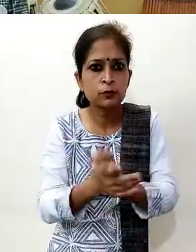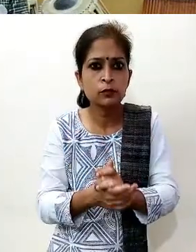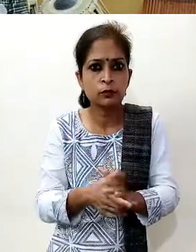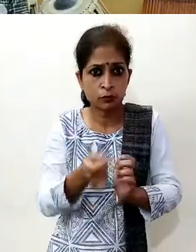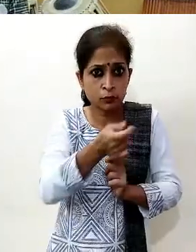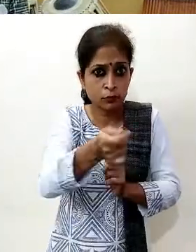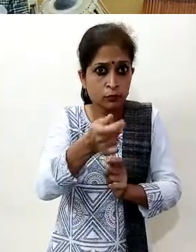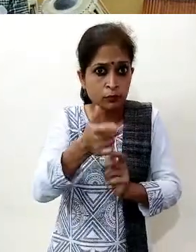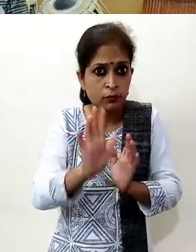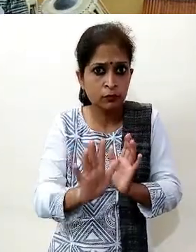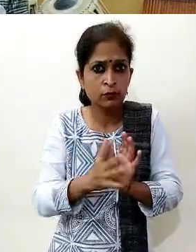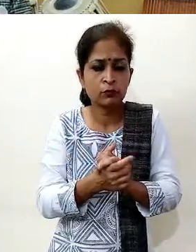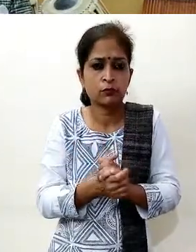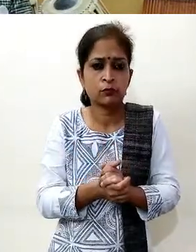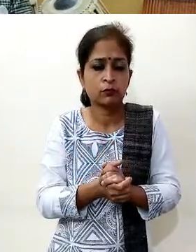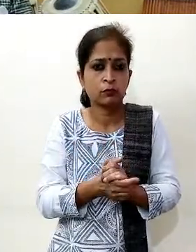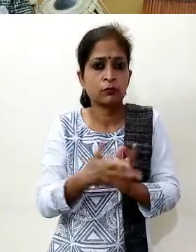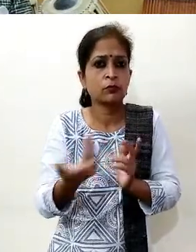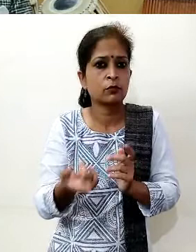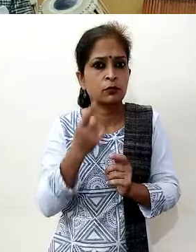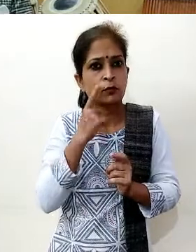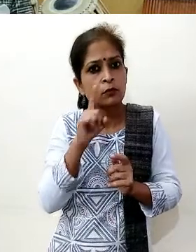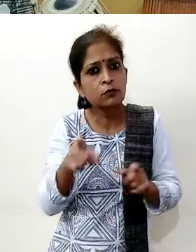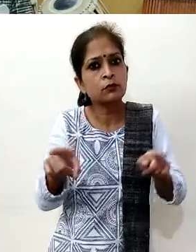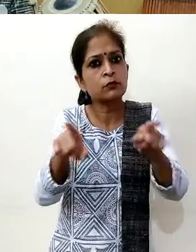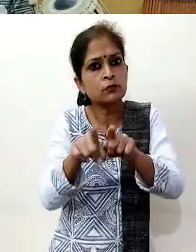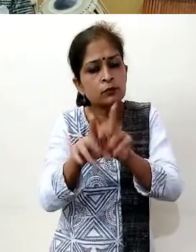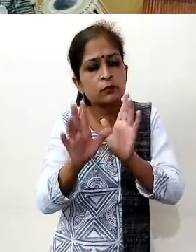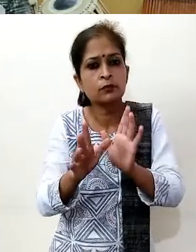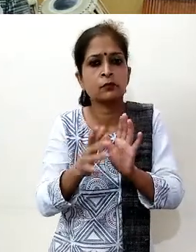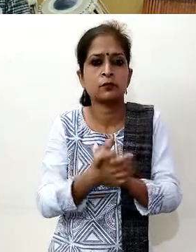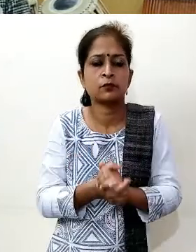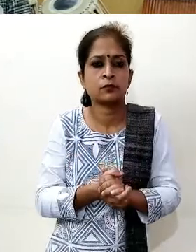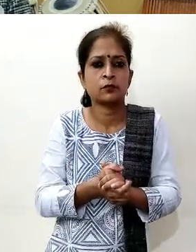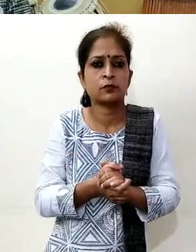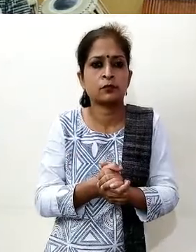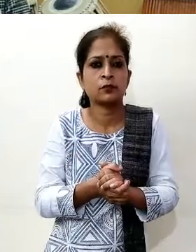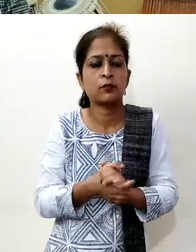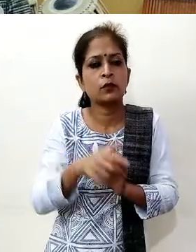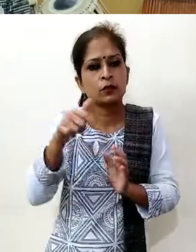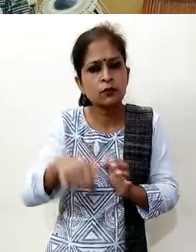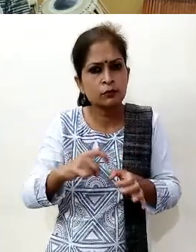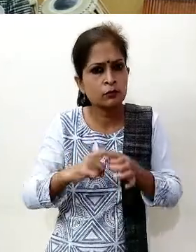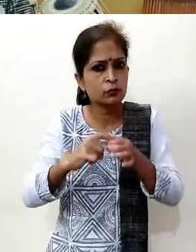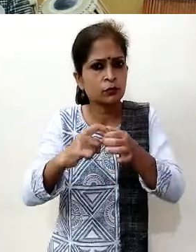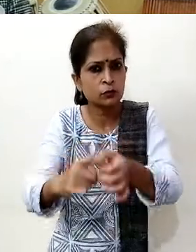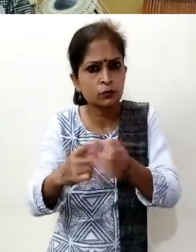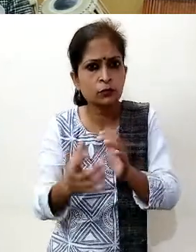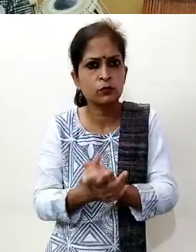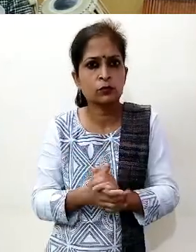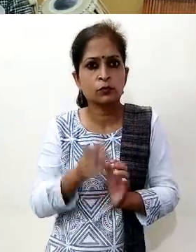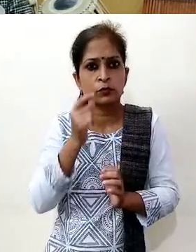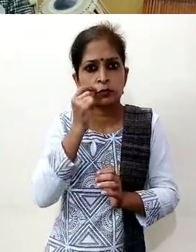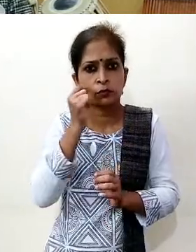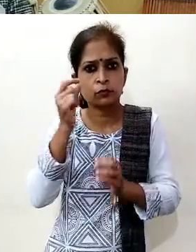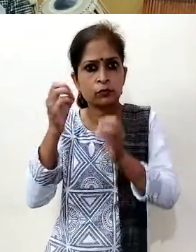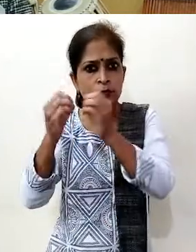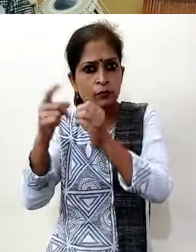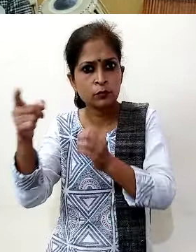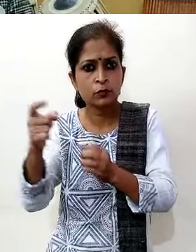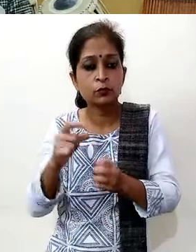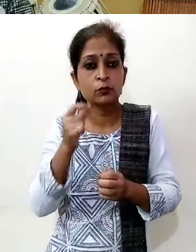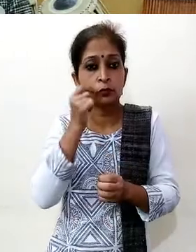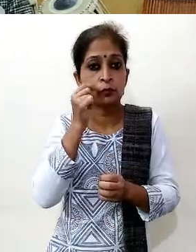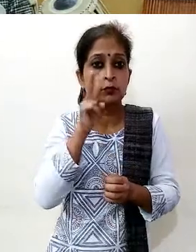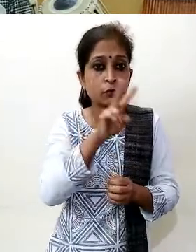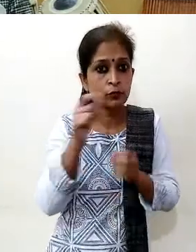खर्चा करना पड़ता, तो पिता का वो सूचक है। तो इस तरह के प्रश्न पूछता है वेताल विक्रम को, ताकि वो